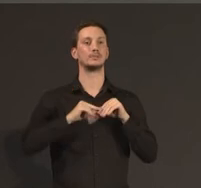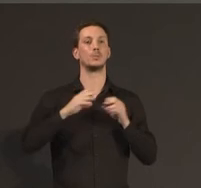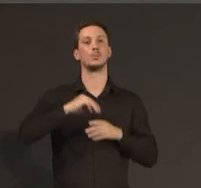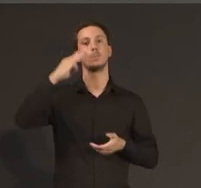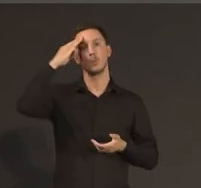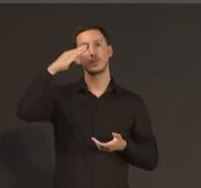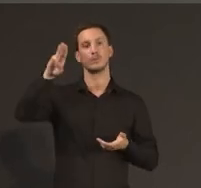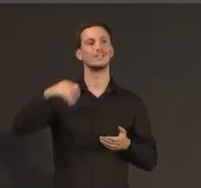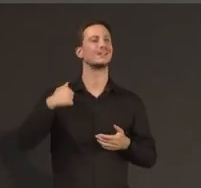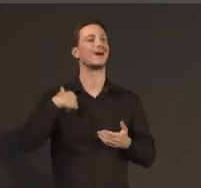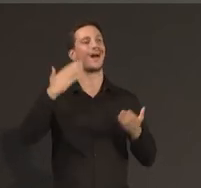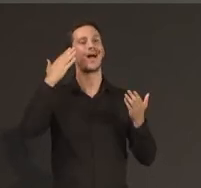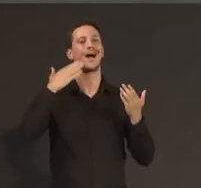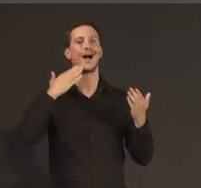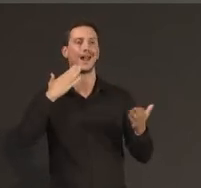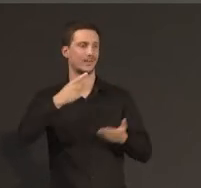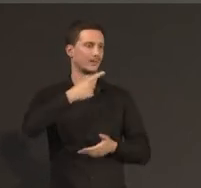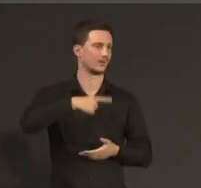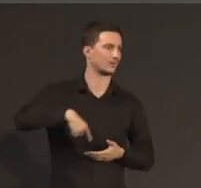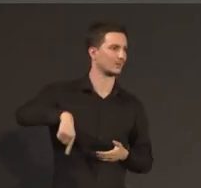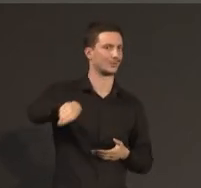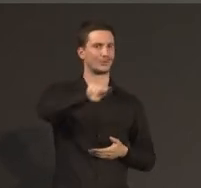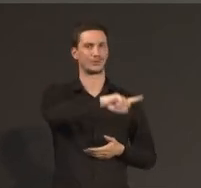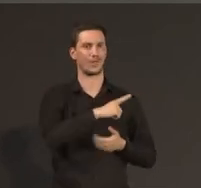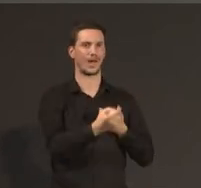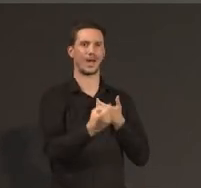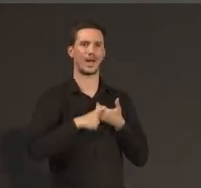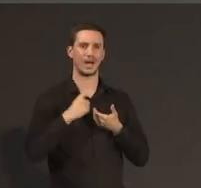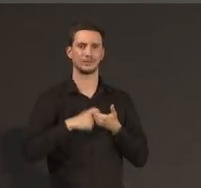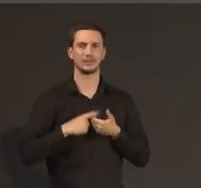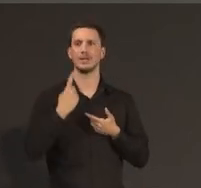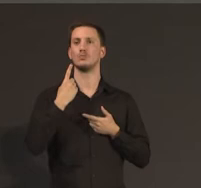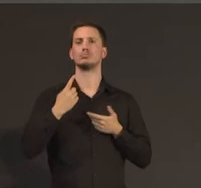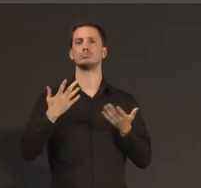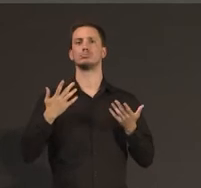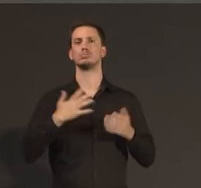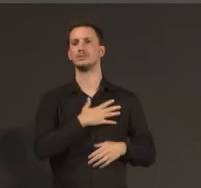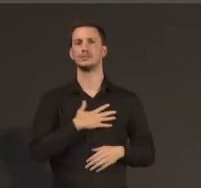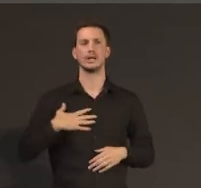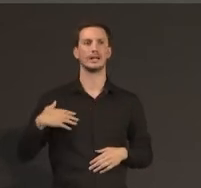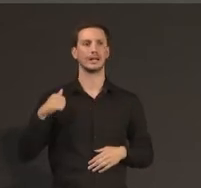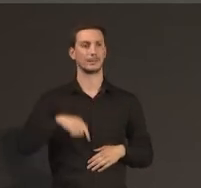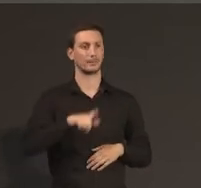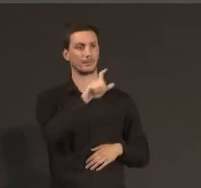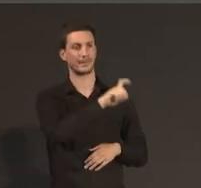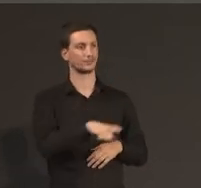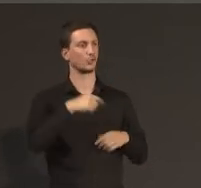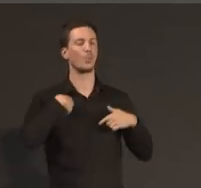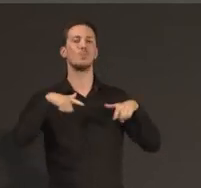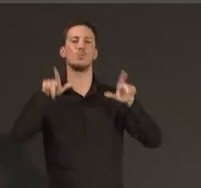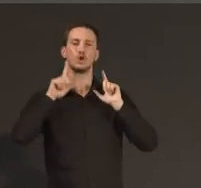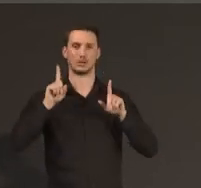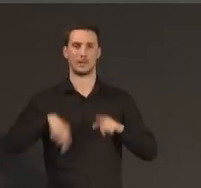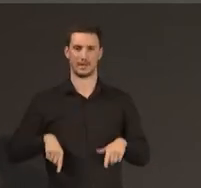Fabra us agraeix a tots la vostra assistència i d'una manera especial als que han estat els protagonistes,